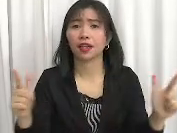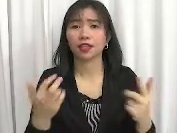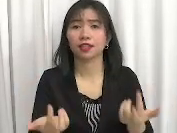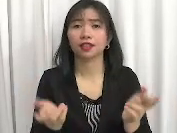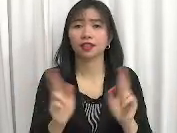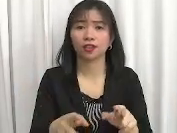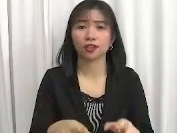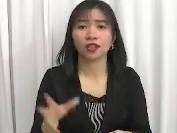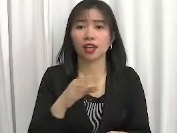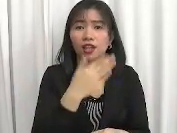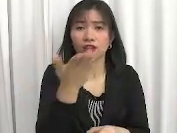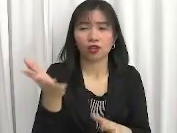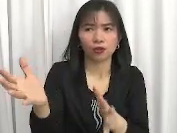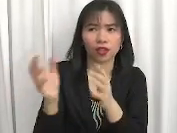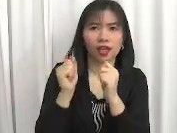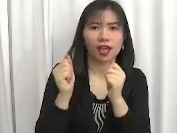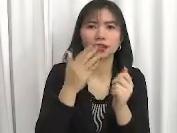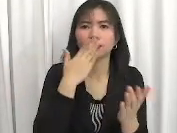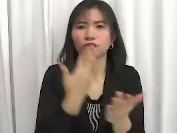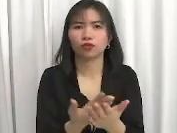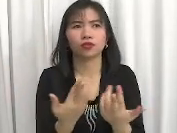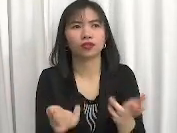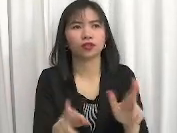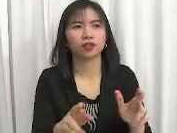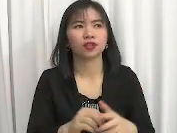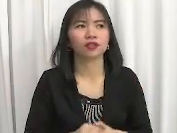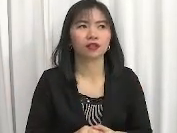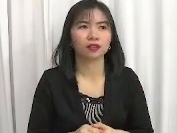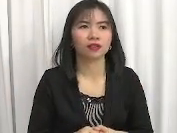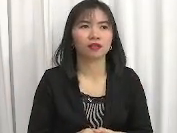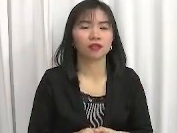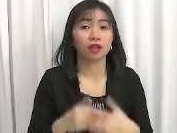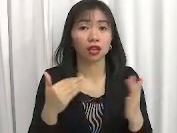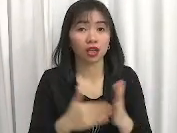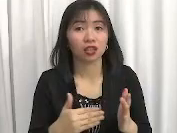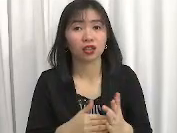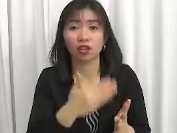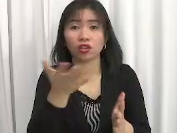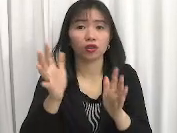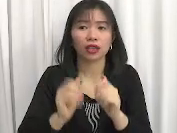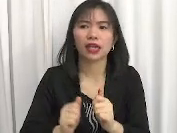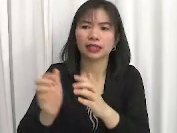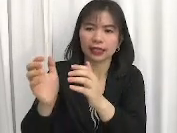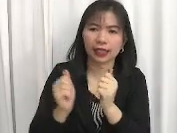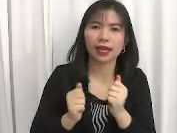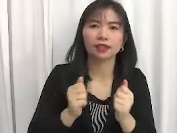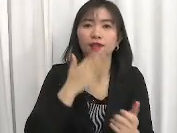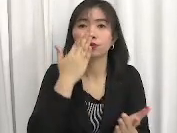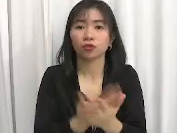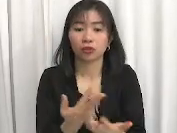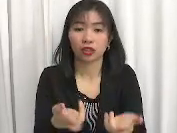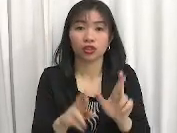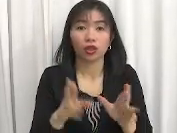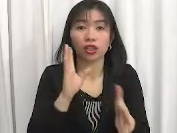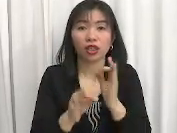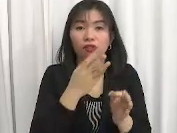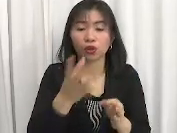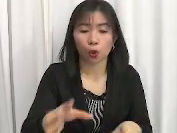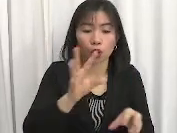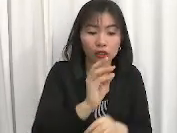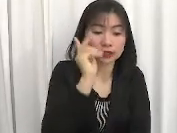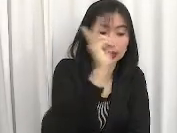kang harvest. Yes. Di ba? Yes. Kasi hindi ka pa pwedeng harvest kung hindi maganda ang iyong punla. Tama. Di ba,